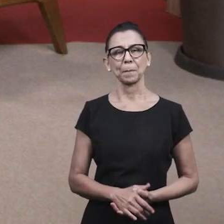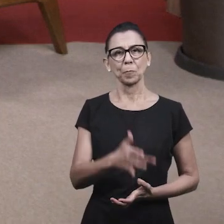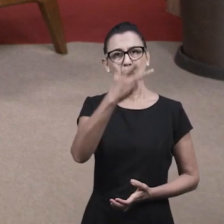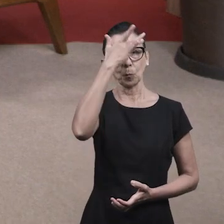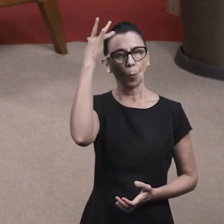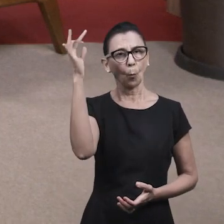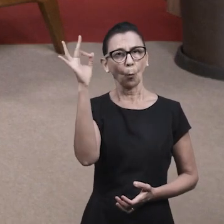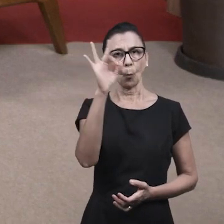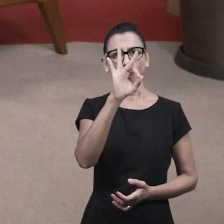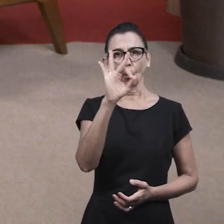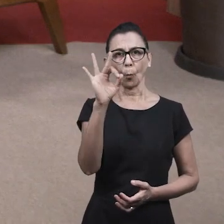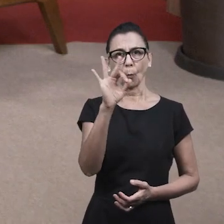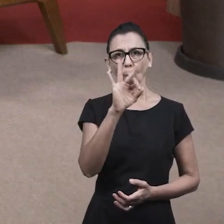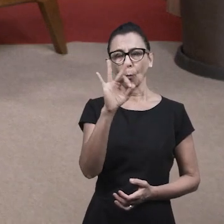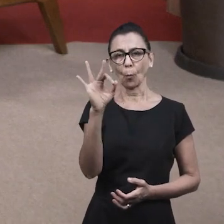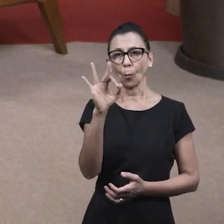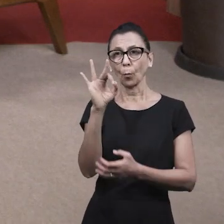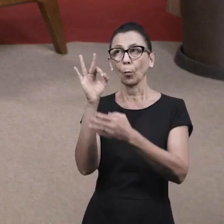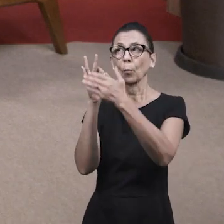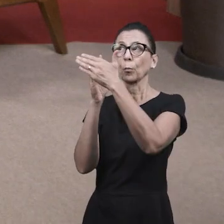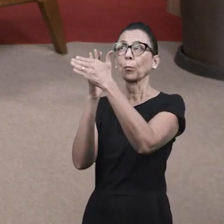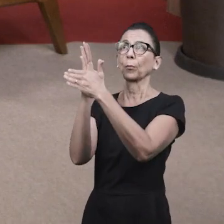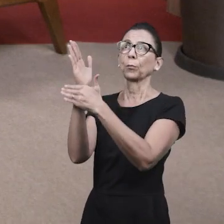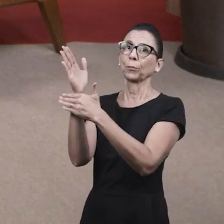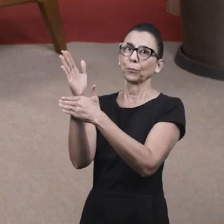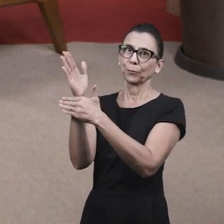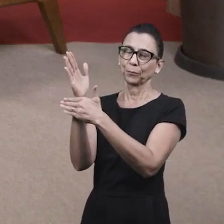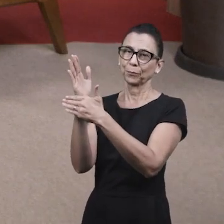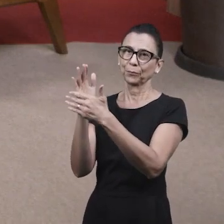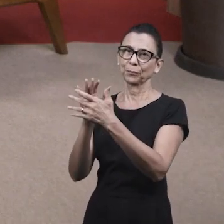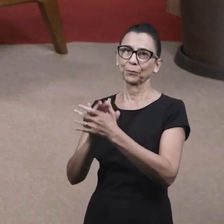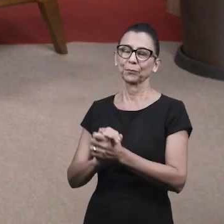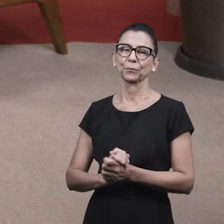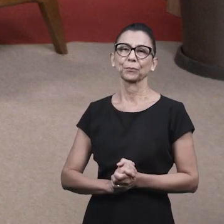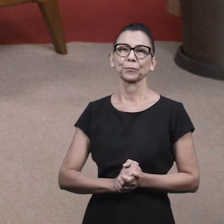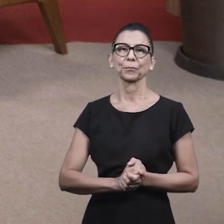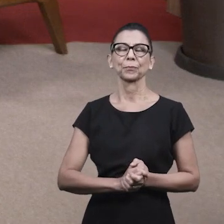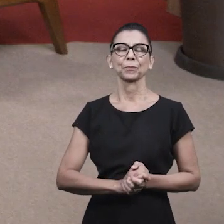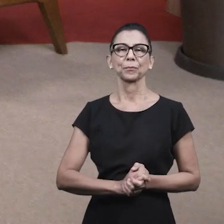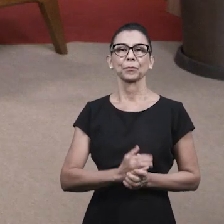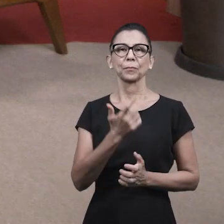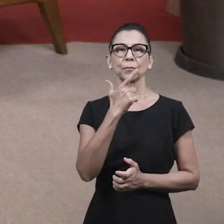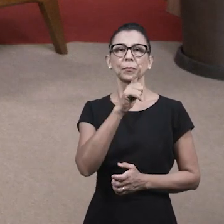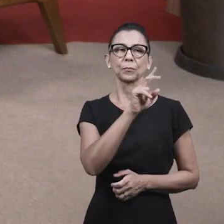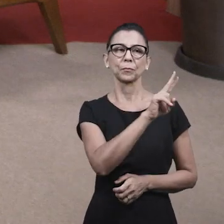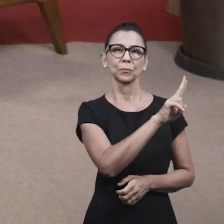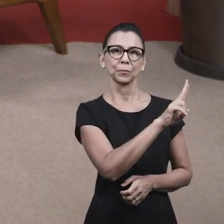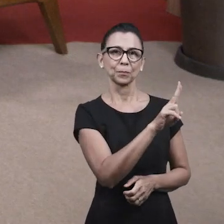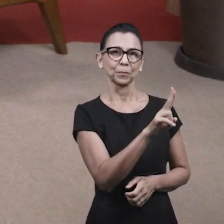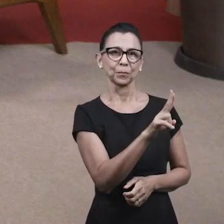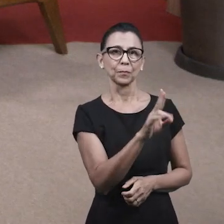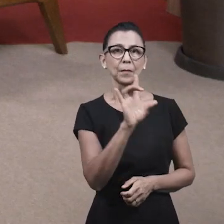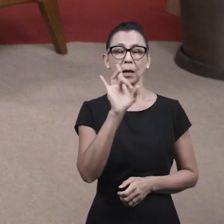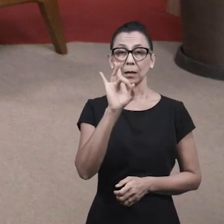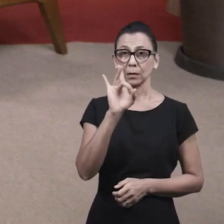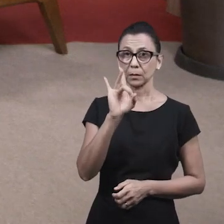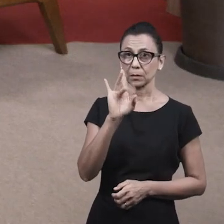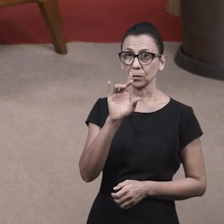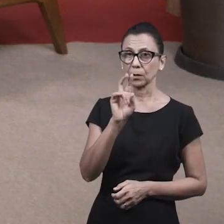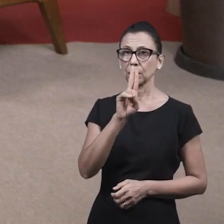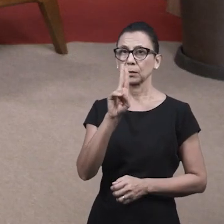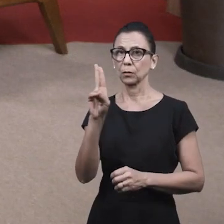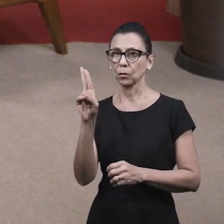personne, il n'existe pas d'exception. Personne vient à Dieu sinon par